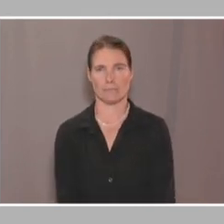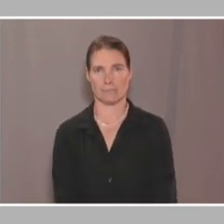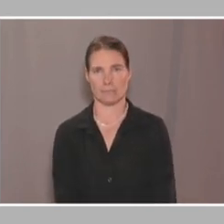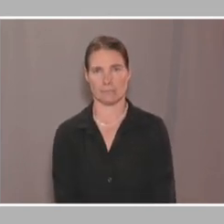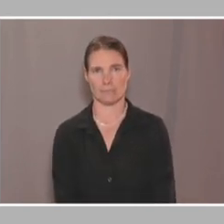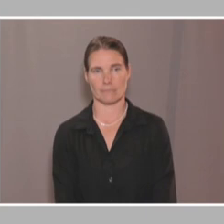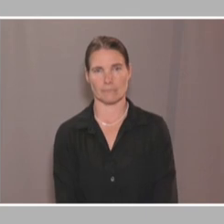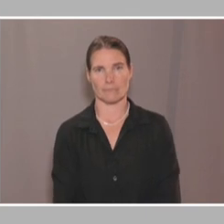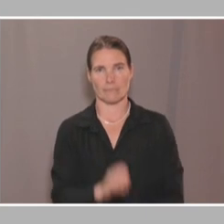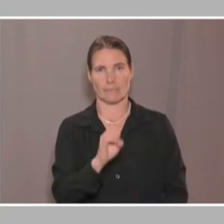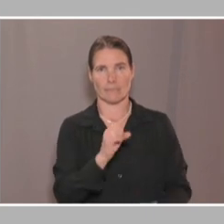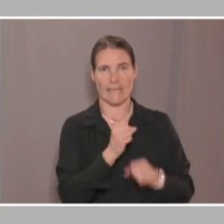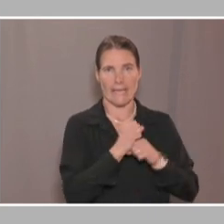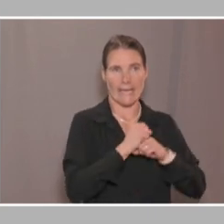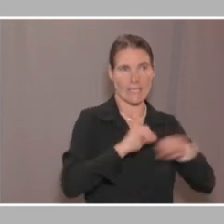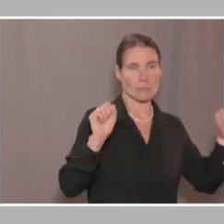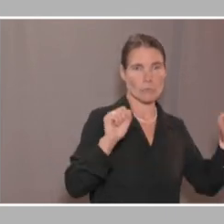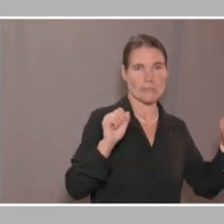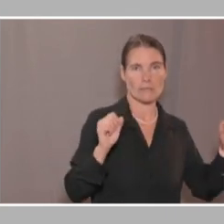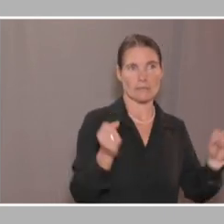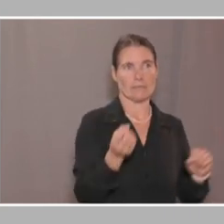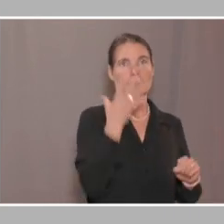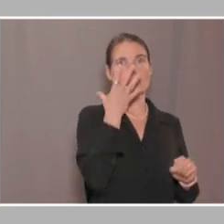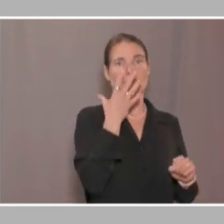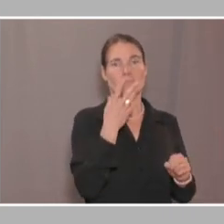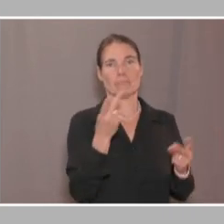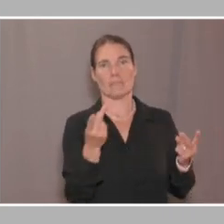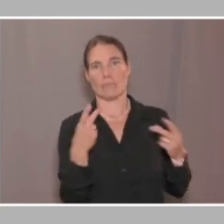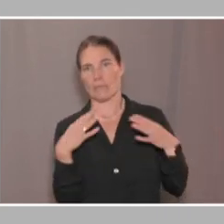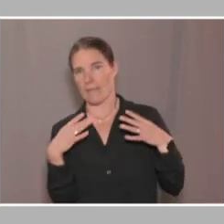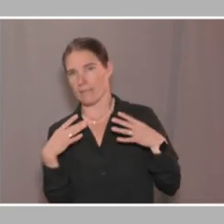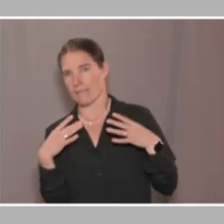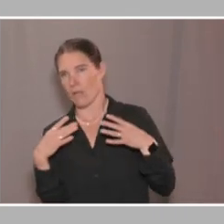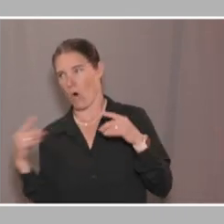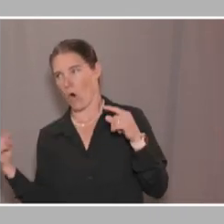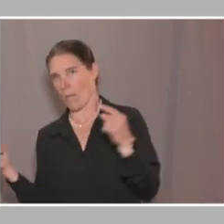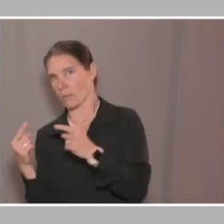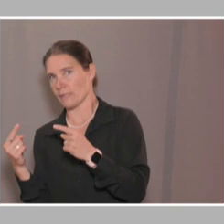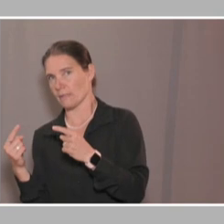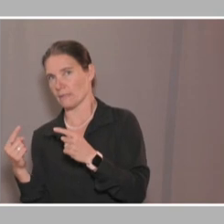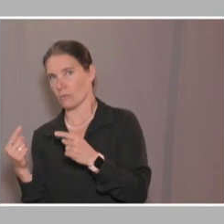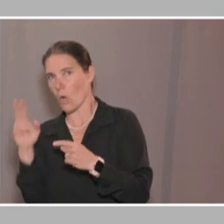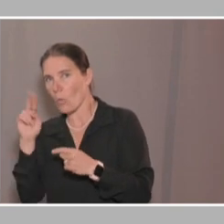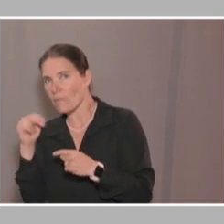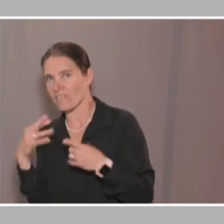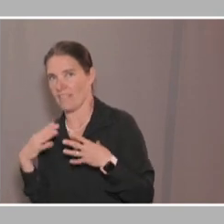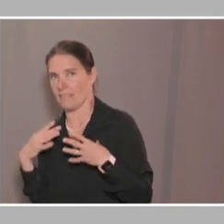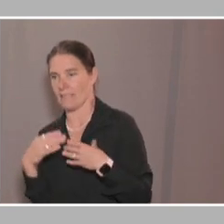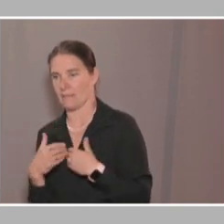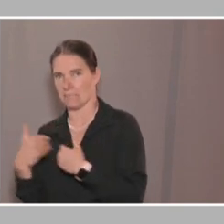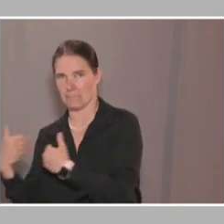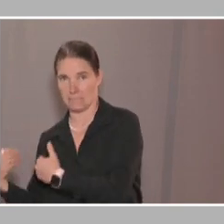Exkludiert oppositionell. Erfasst die freiwillig Opponierenden oder unfreiwillig Abseitsstehenden.